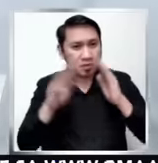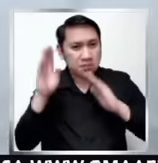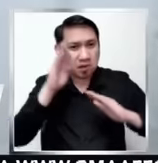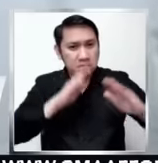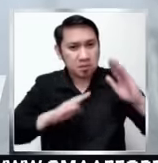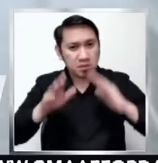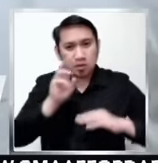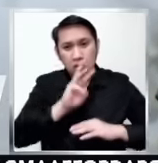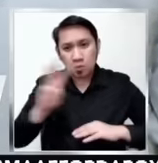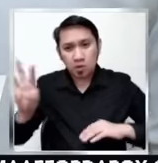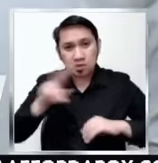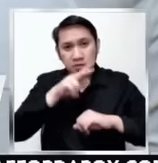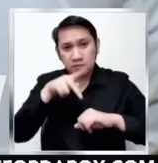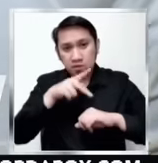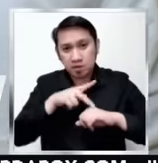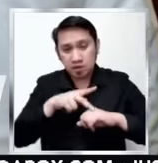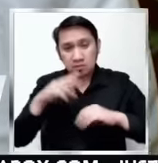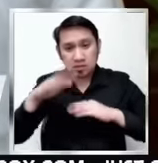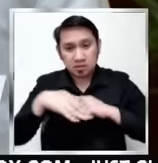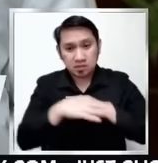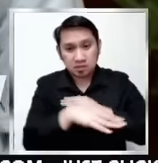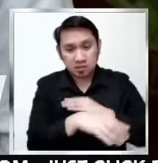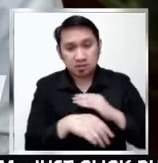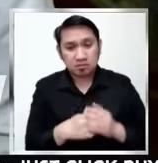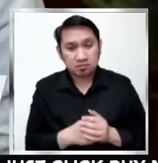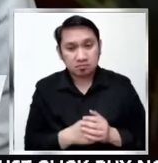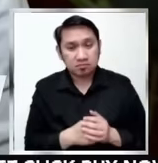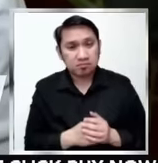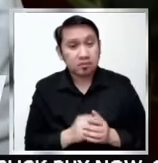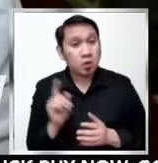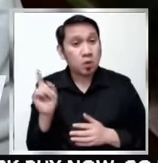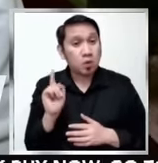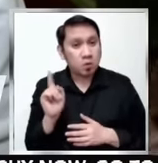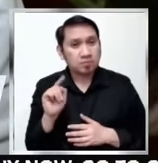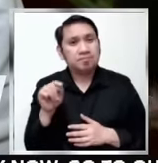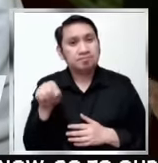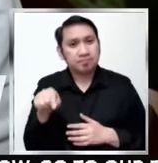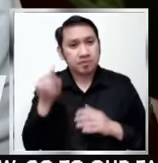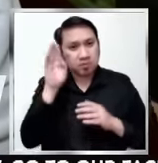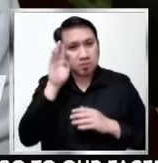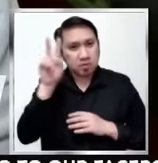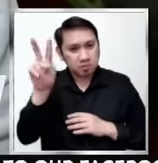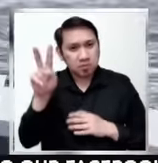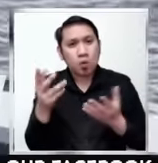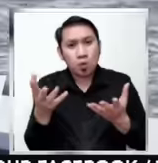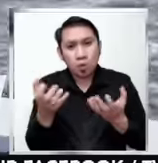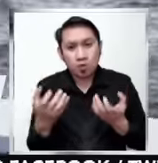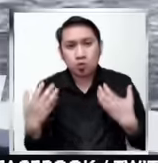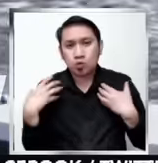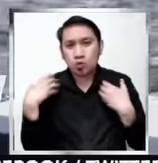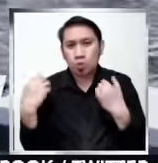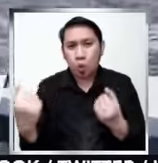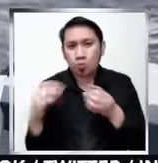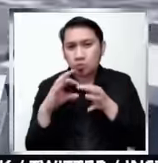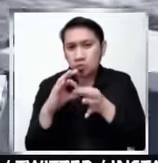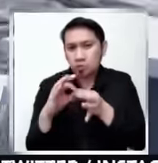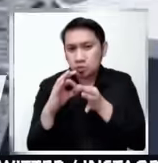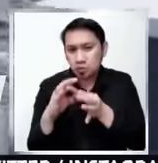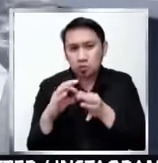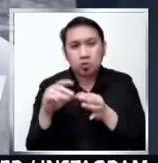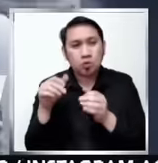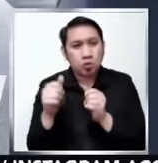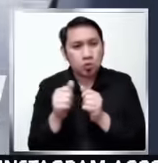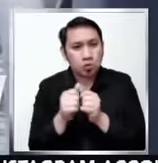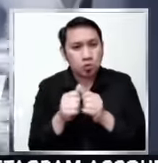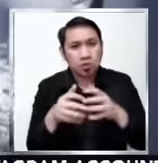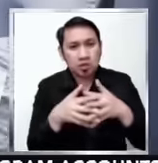Sa kanyang pagdating kagabi, isa sa mga baon ng Pangulo ang mas malakas anyang alyansa sa Amerika at iba mga bansa sa kinakaharap na tensyon ng Pilipinas sa